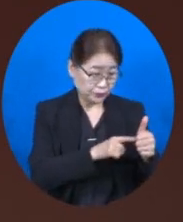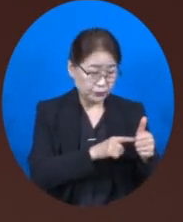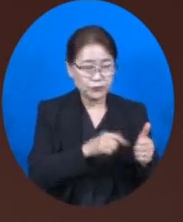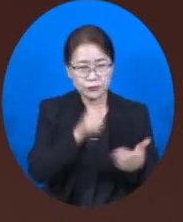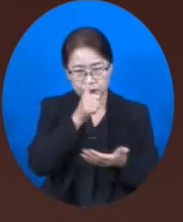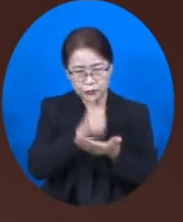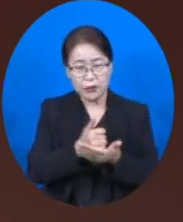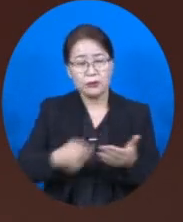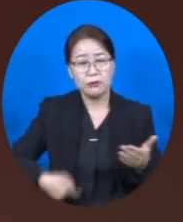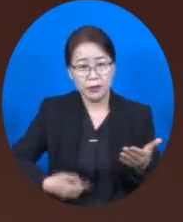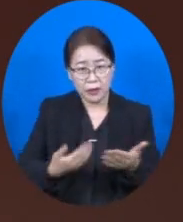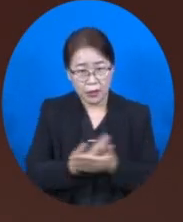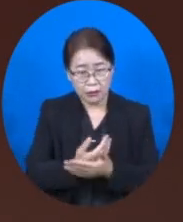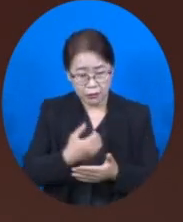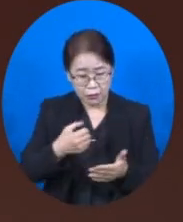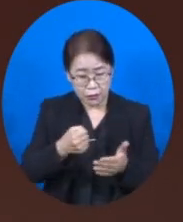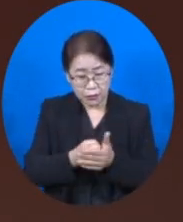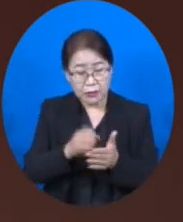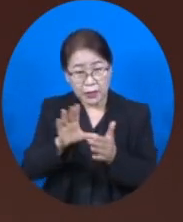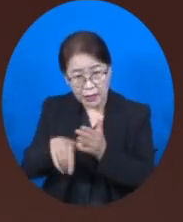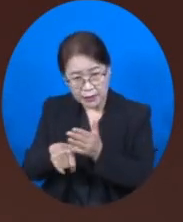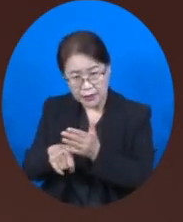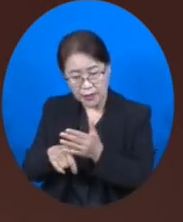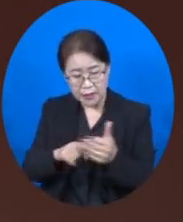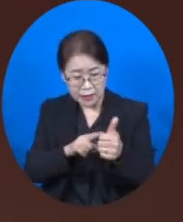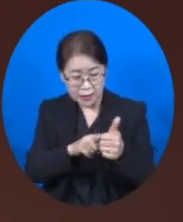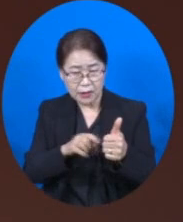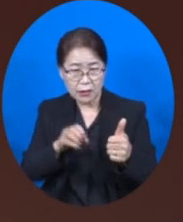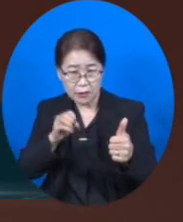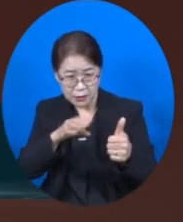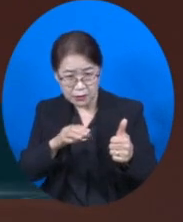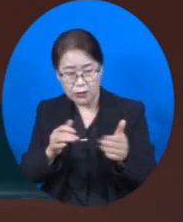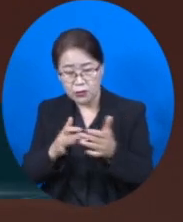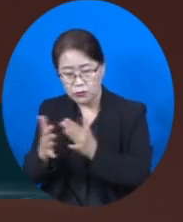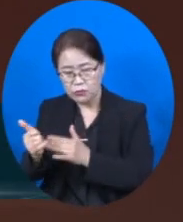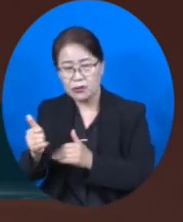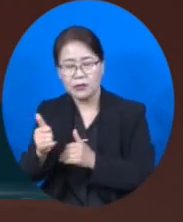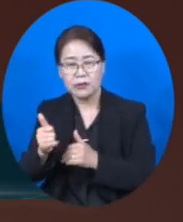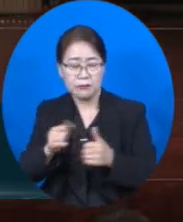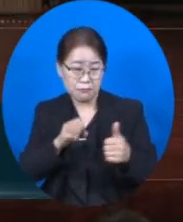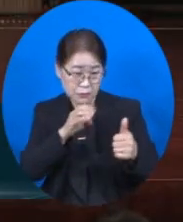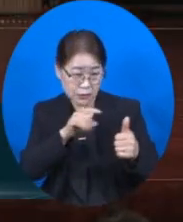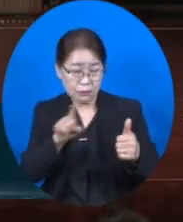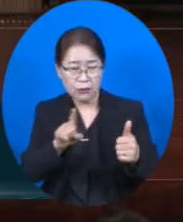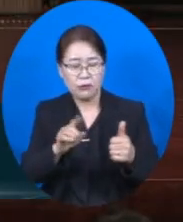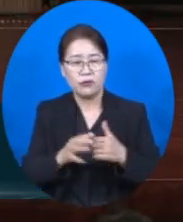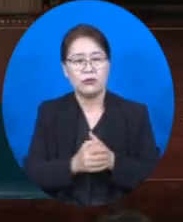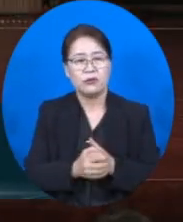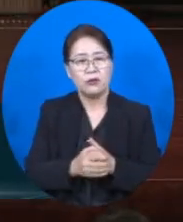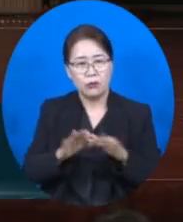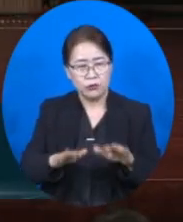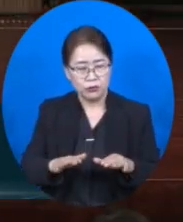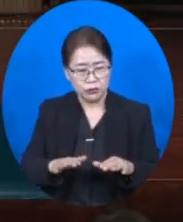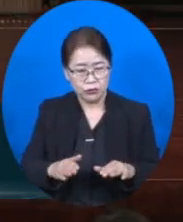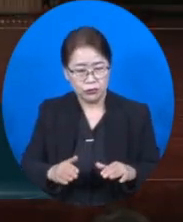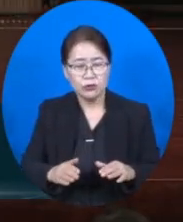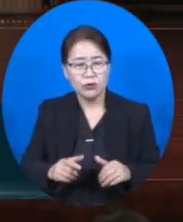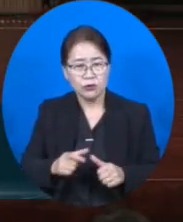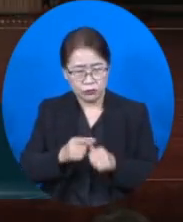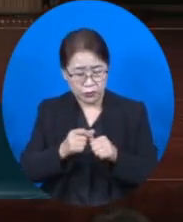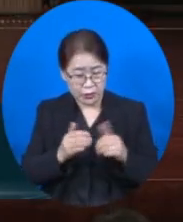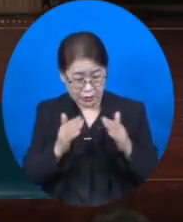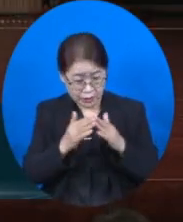죄를 회개하고 결단할 때 주님은 삭개오에게 이런 말씀을 하십니다 9절의 말씀을 읽겠습니다 오늘 구원이이